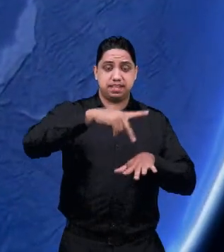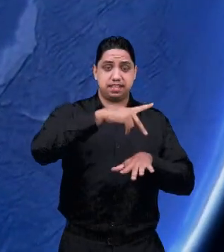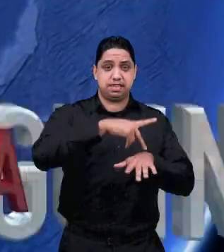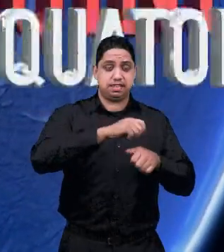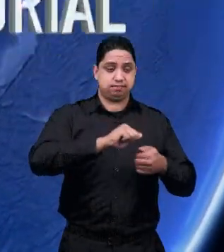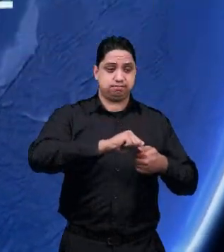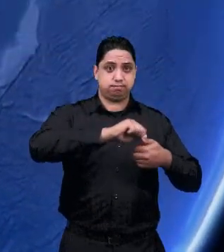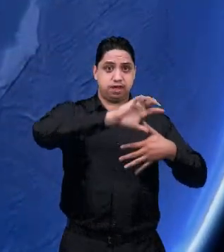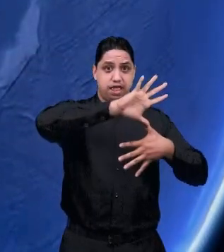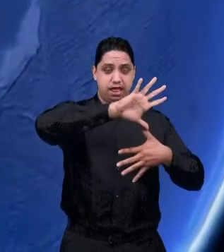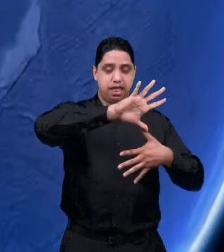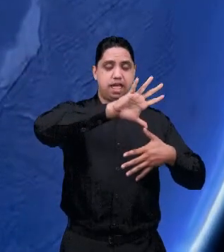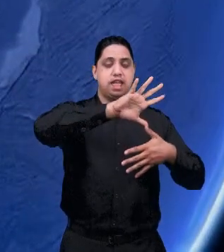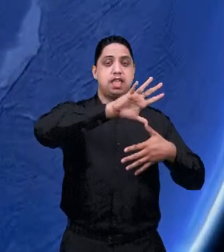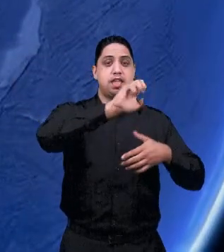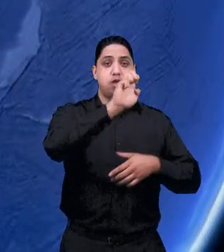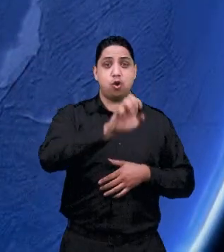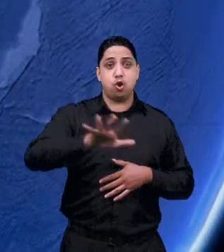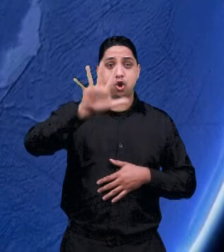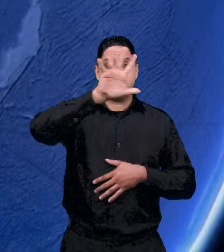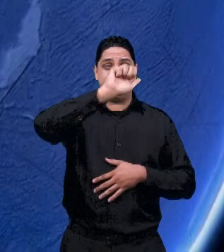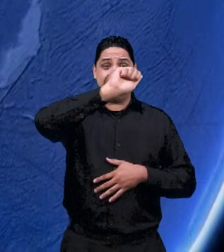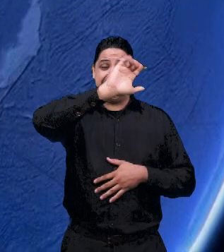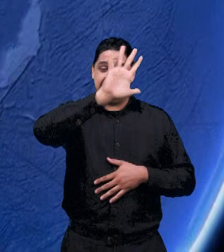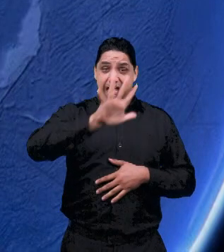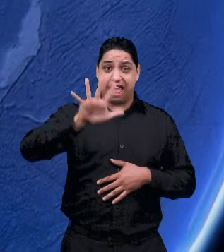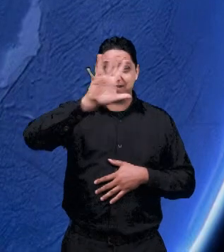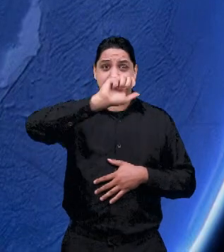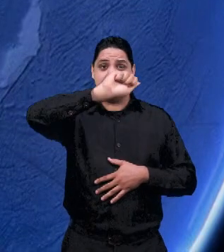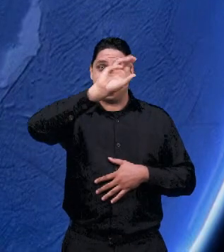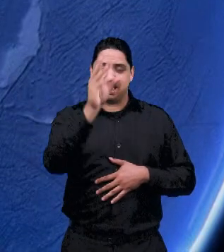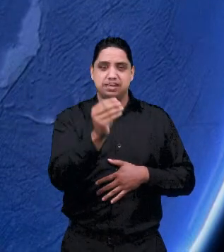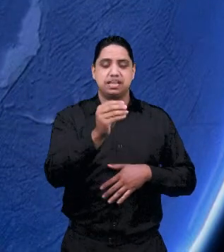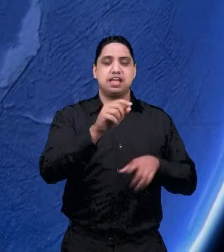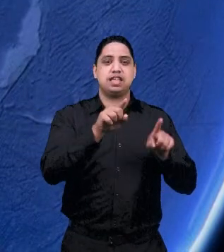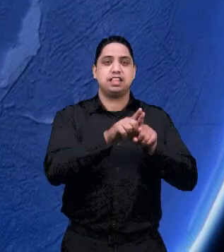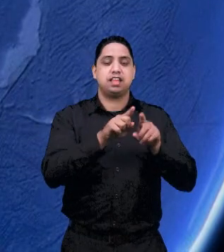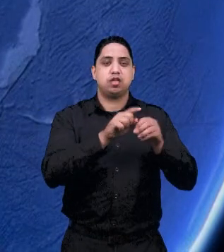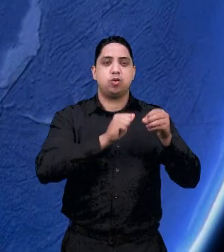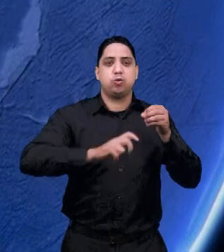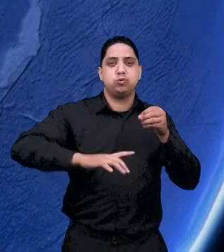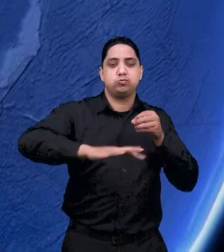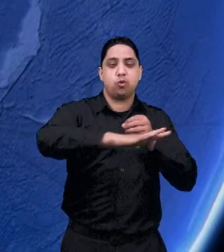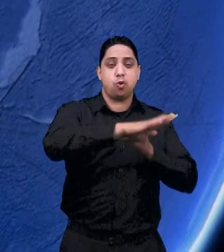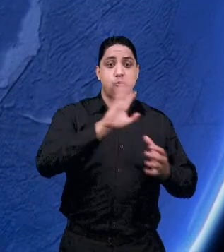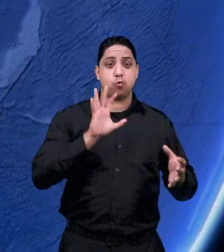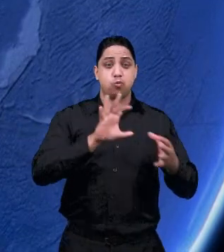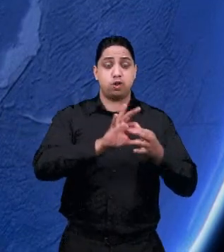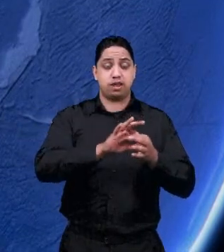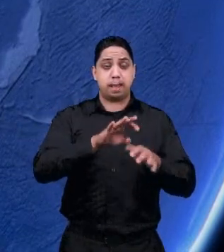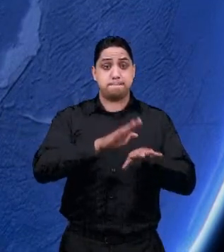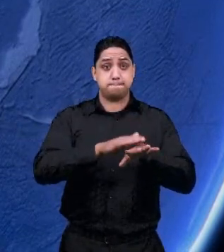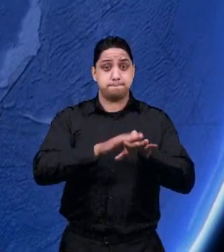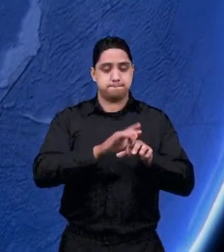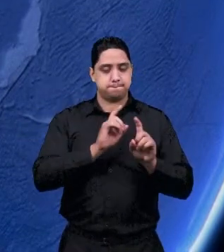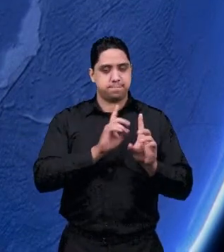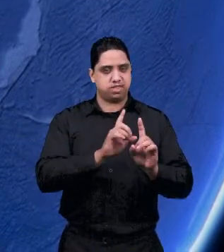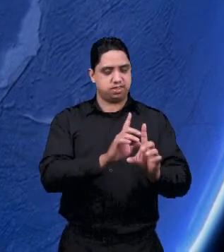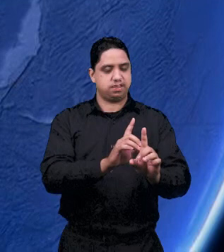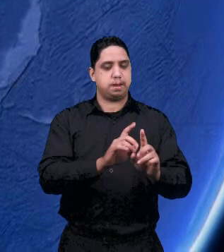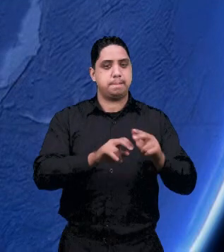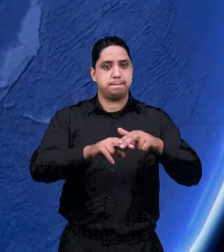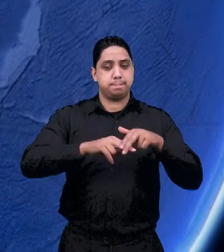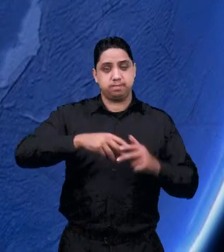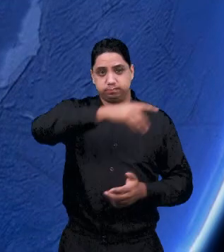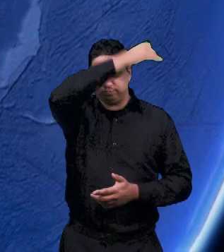trois Amériques, Europe, Afrique, Asie et Océanie, connectées par la même doctrine, par la direction